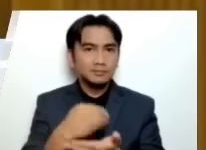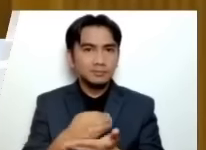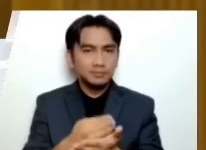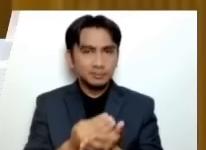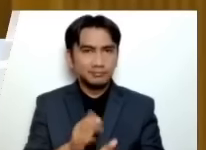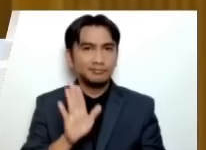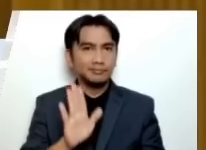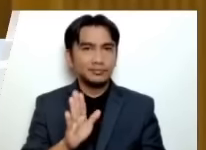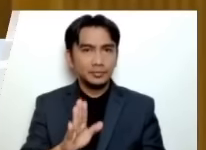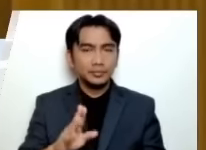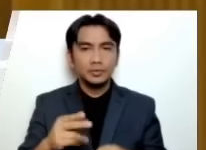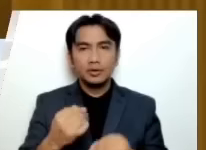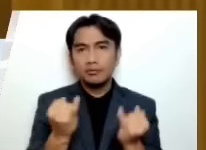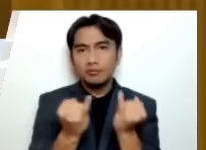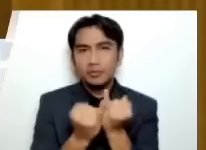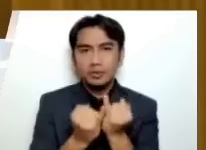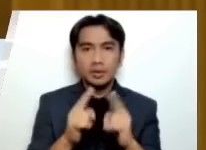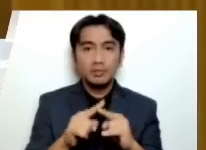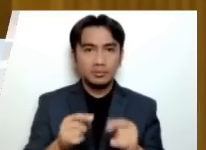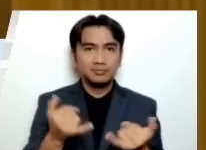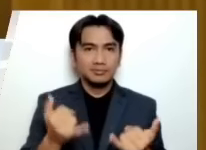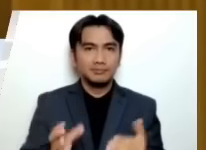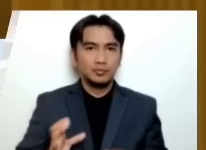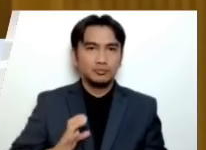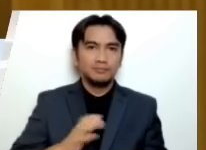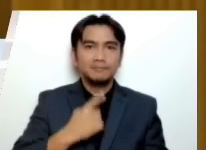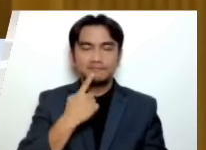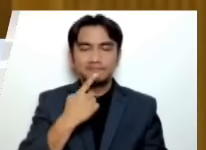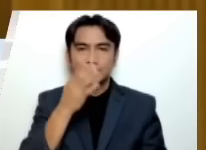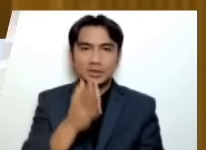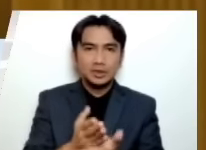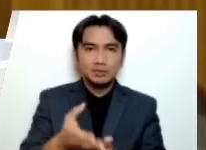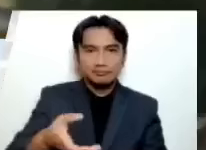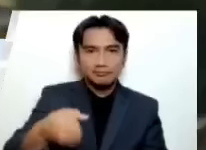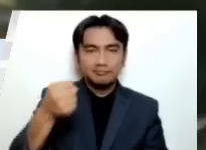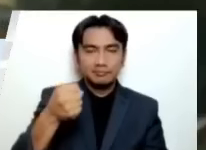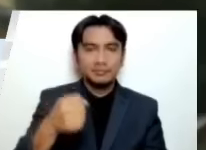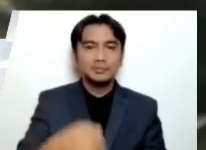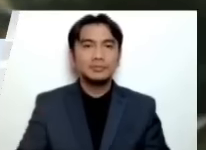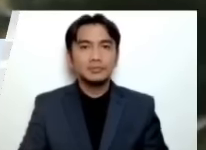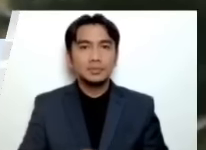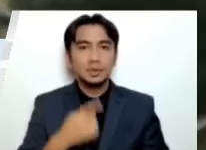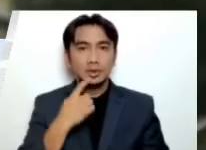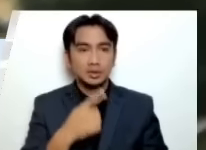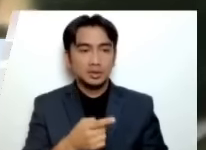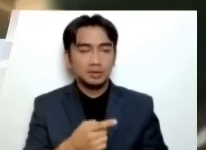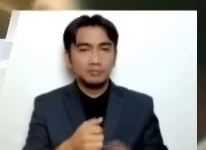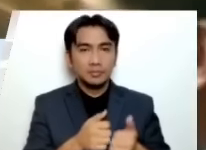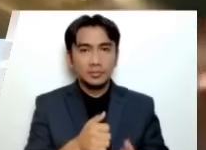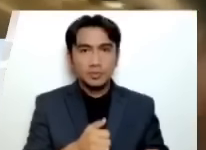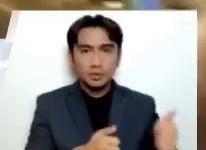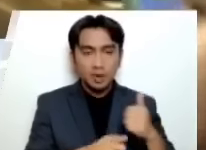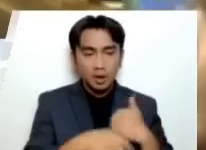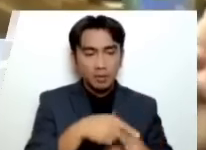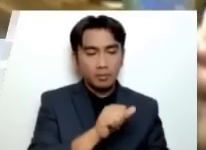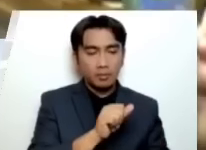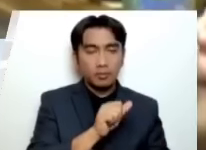Kamara ang interpellation. Paliwanag ni Senior Deputy Minority Leader Paul Daza, miscommunication ang nangyari.